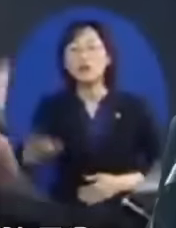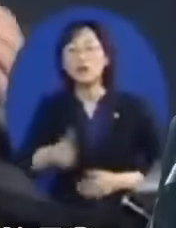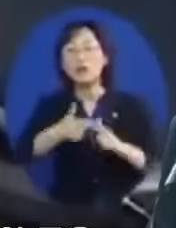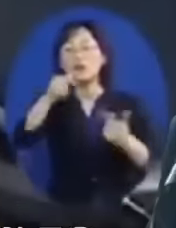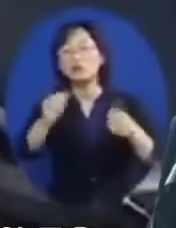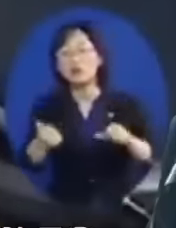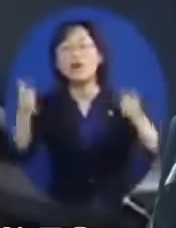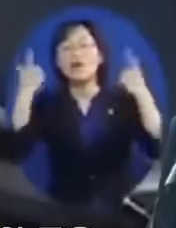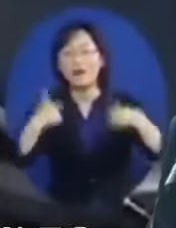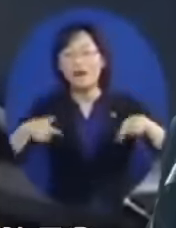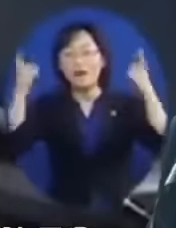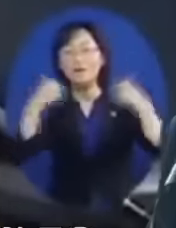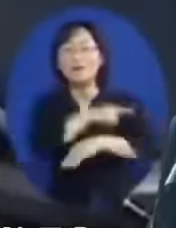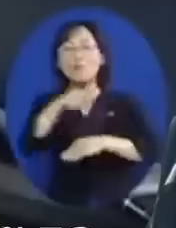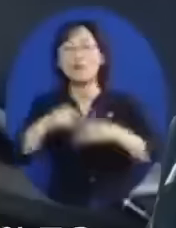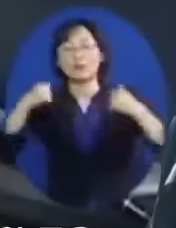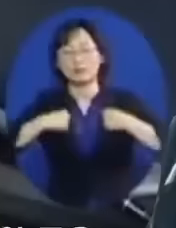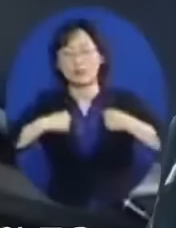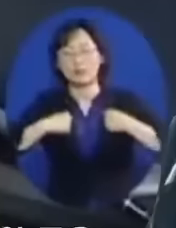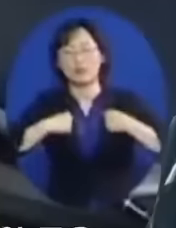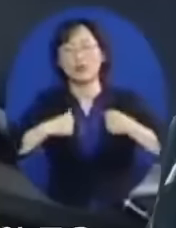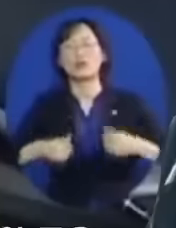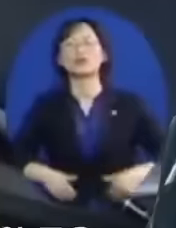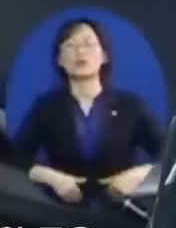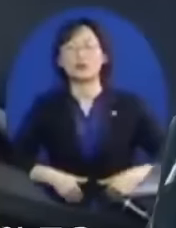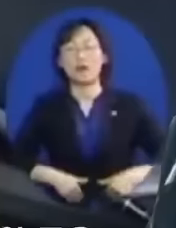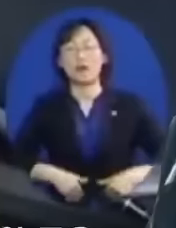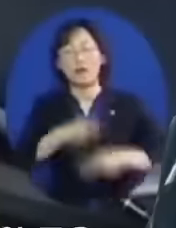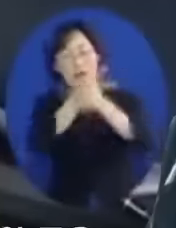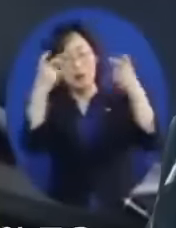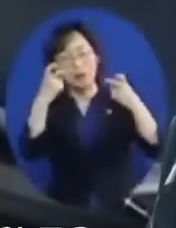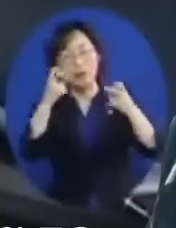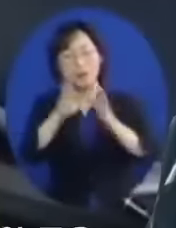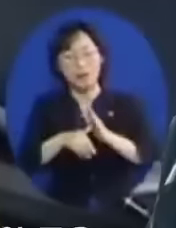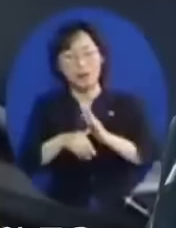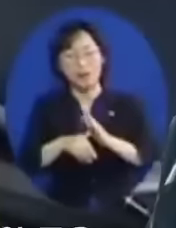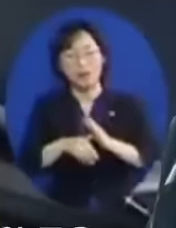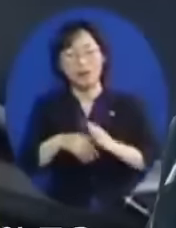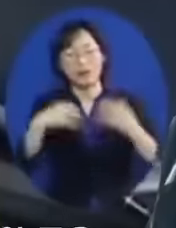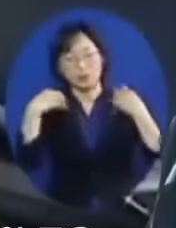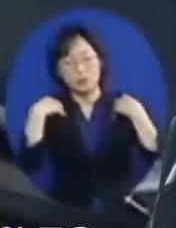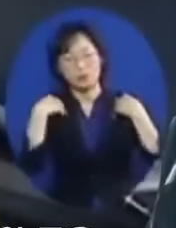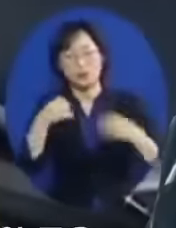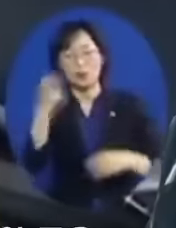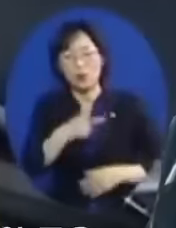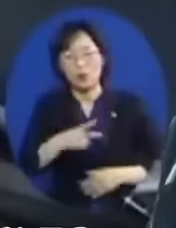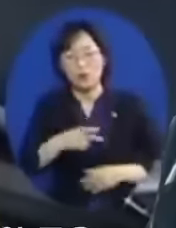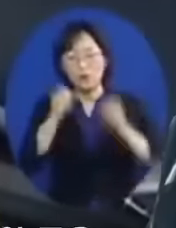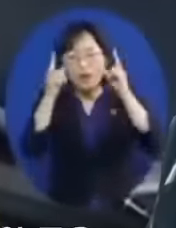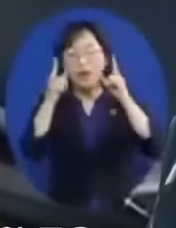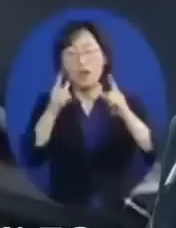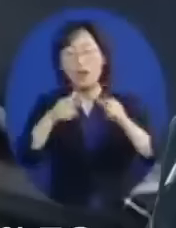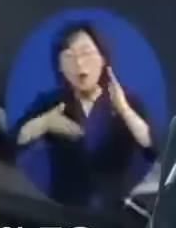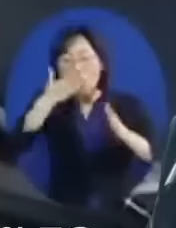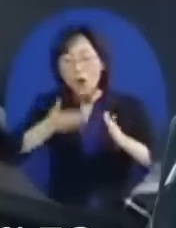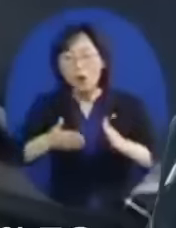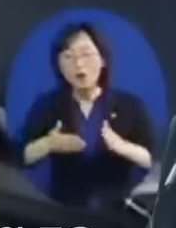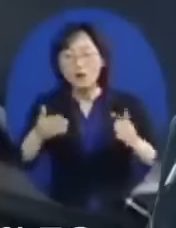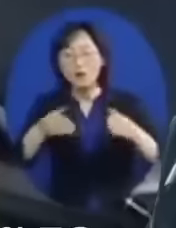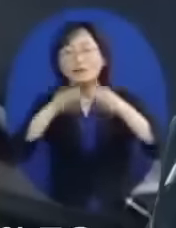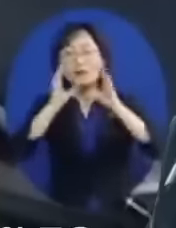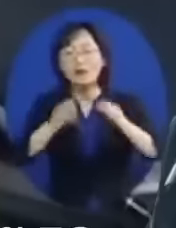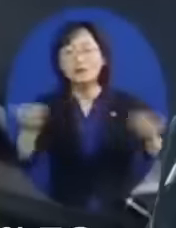죽음을 항상 몸에 짊어지고 있어야 되는 것입니다. 잘 때도 예수의 죽음, 깰 때도 예수의 죽음, 먹을 때도 마실 때도 일할